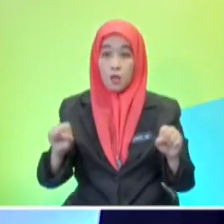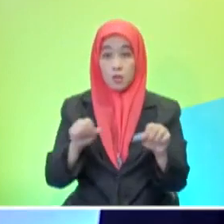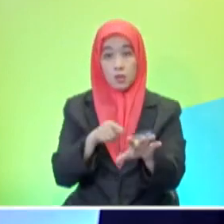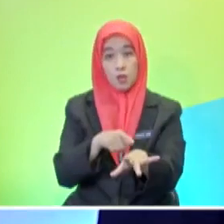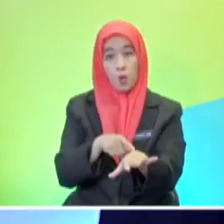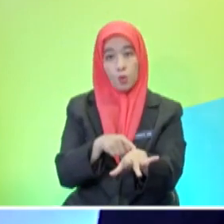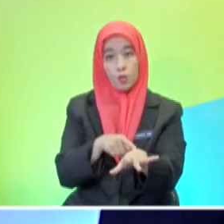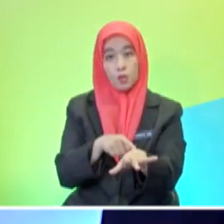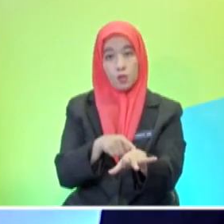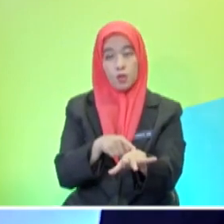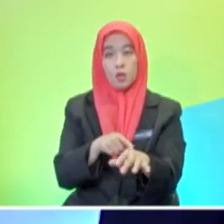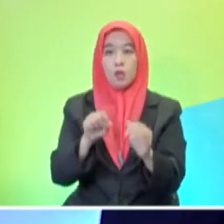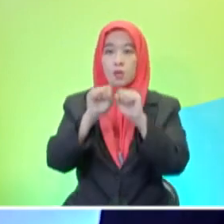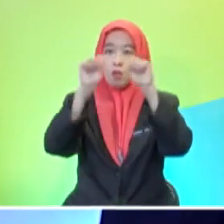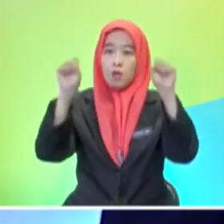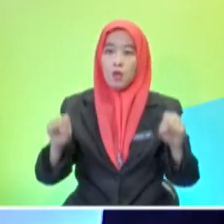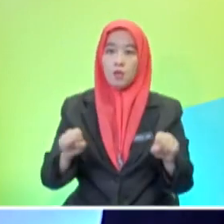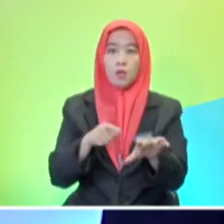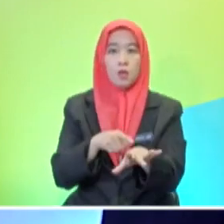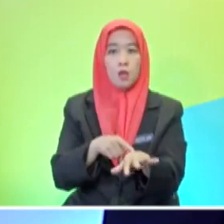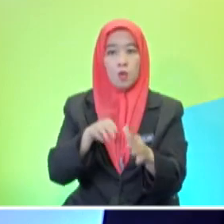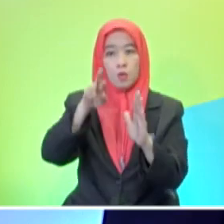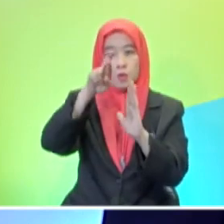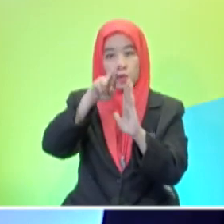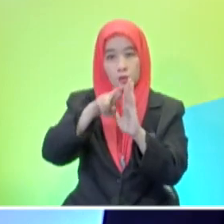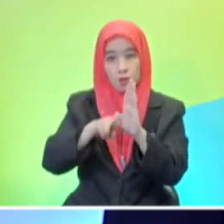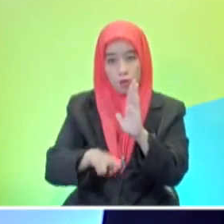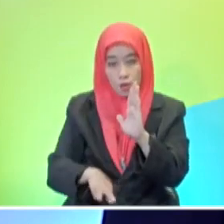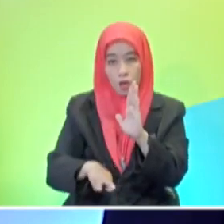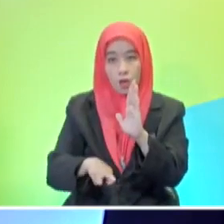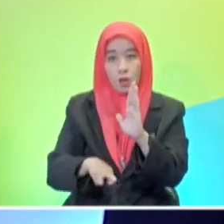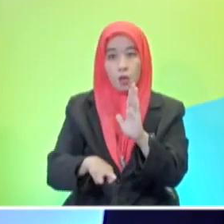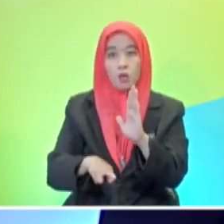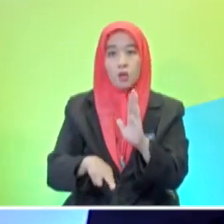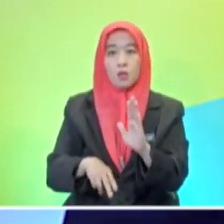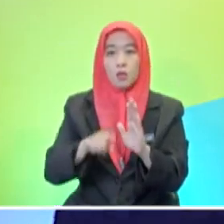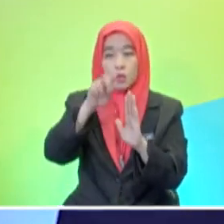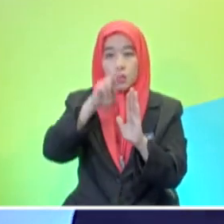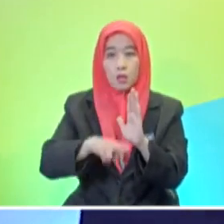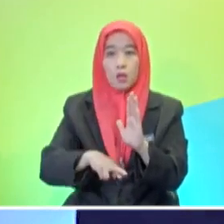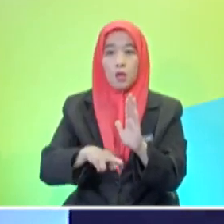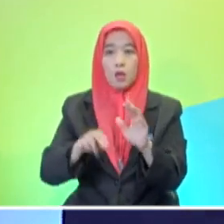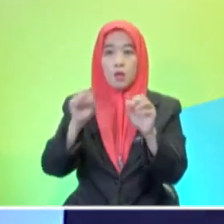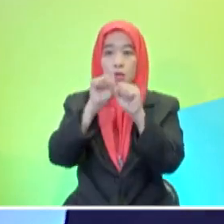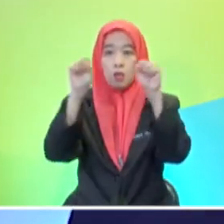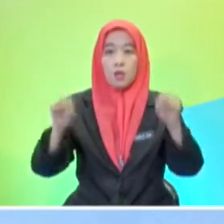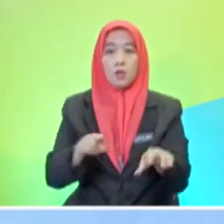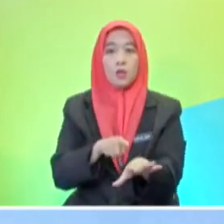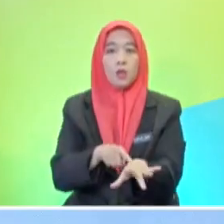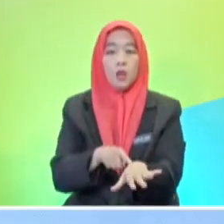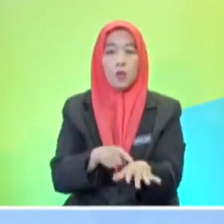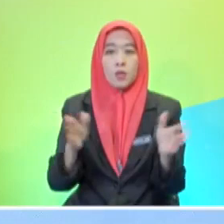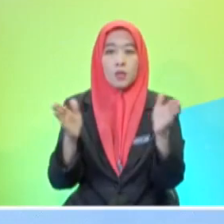Syafiqah? Saiznya rendah cikgu. Saiz ketinggiannya adalah rendah, saiz daun dia adalah lebih kecil. Kecil